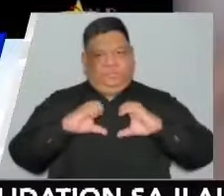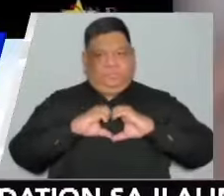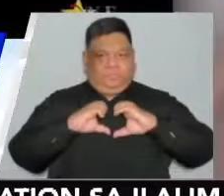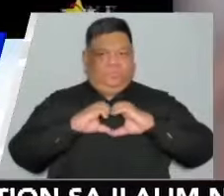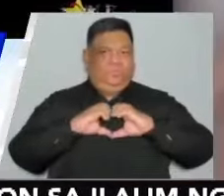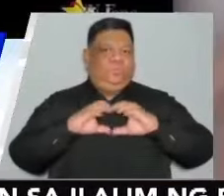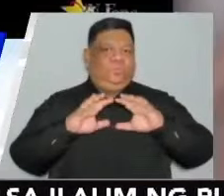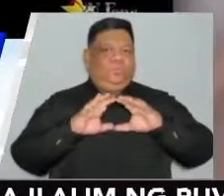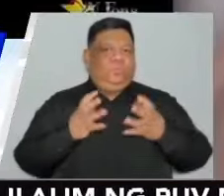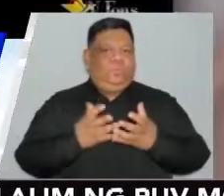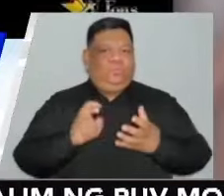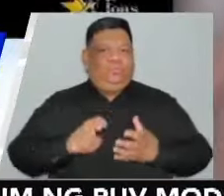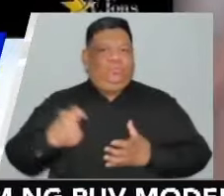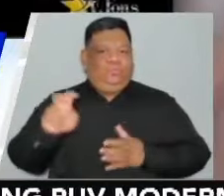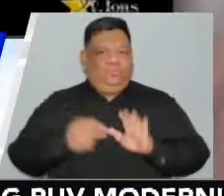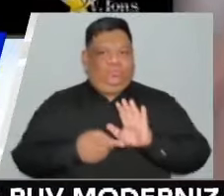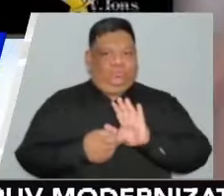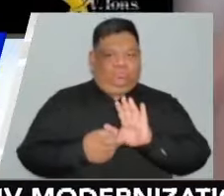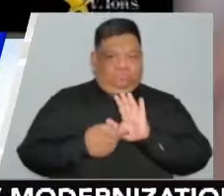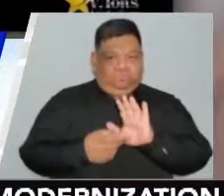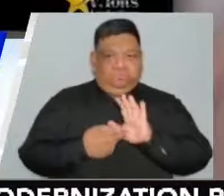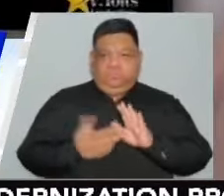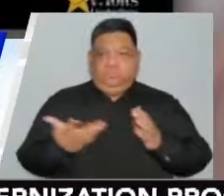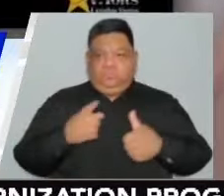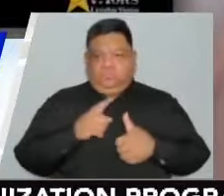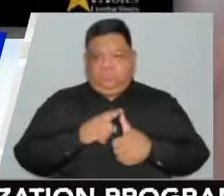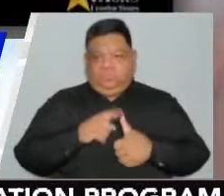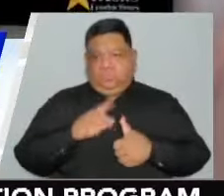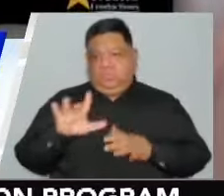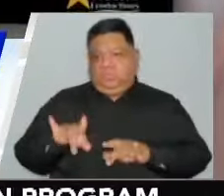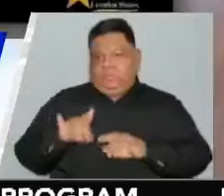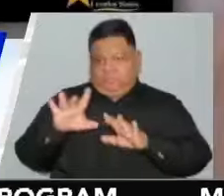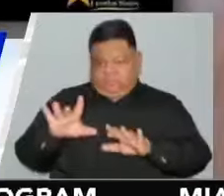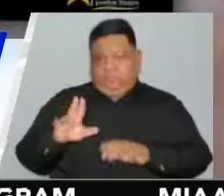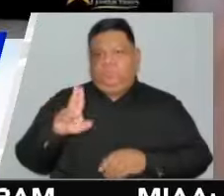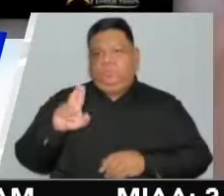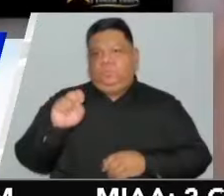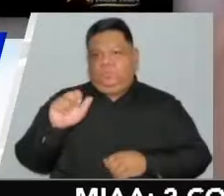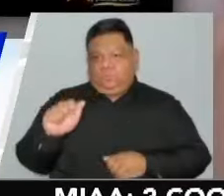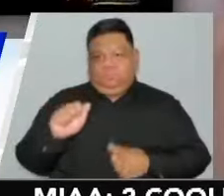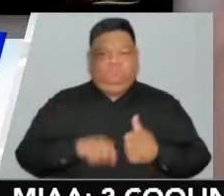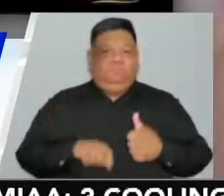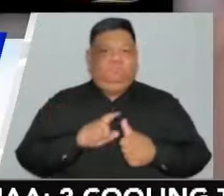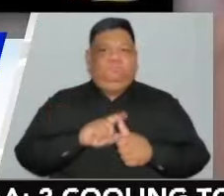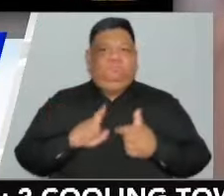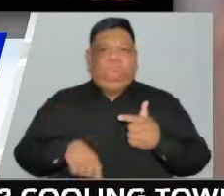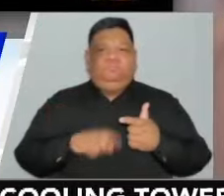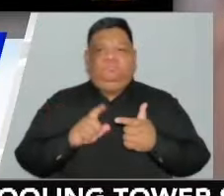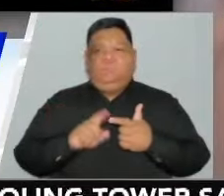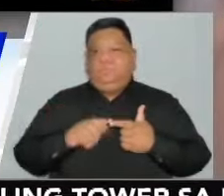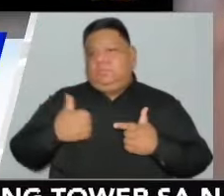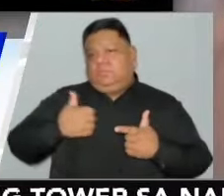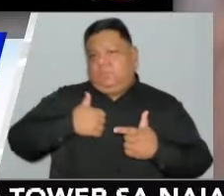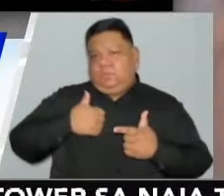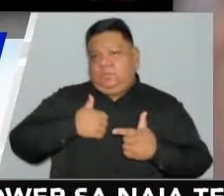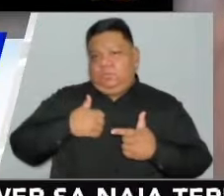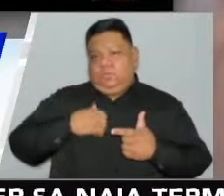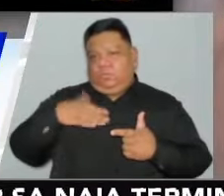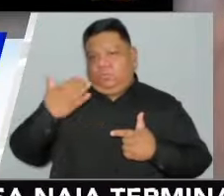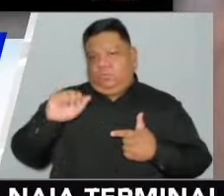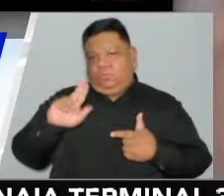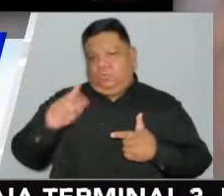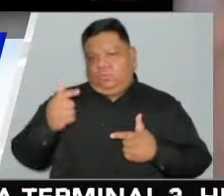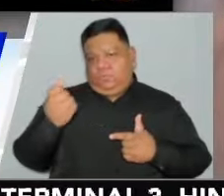ng Kapuso Stars sa California, USA. May part 2 naman ang Sparkle Goes to Canada sa August 11. Mga Kapuso naman sa Japan